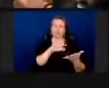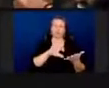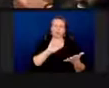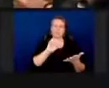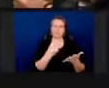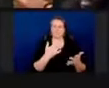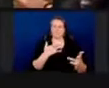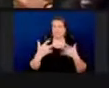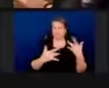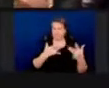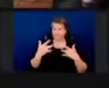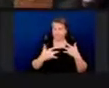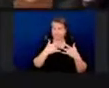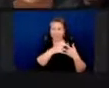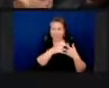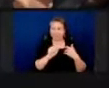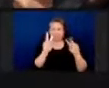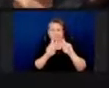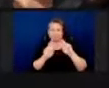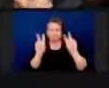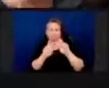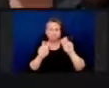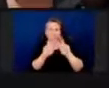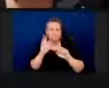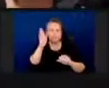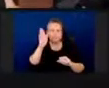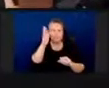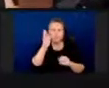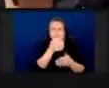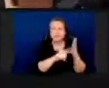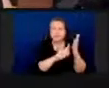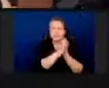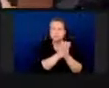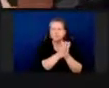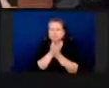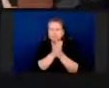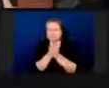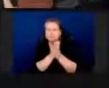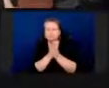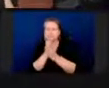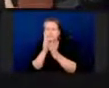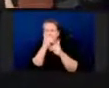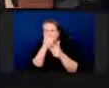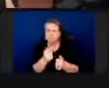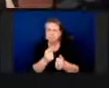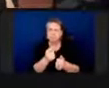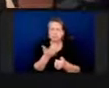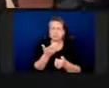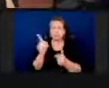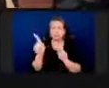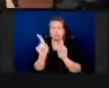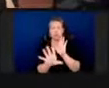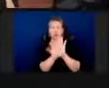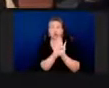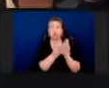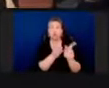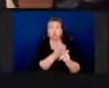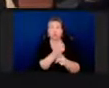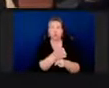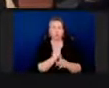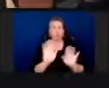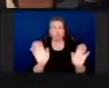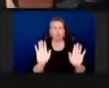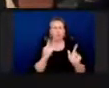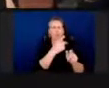wetu. Wanafunzi wanafuatilia mambo ambayo wanapendezwa nayo, wakiangazia mstakabali wao na kazi